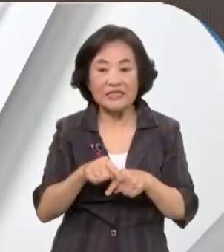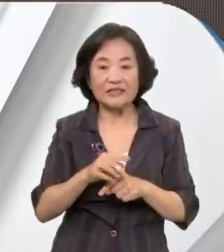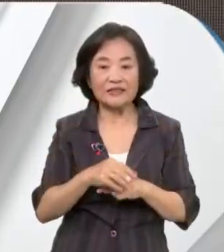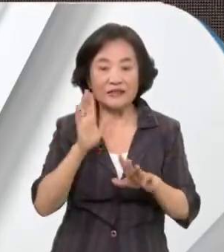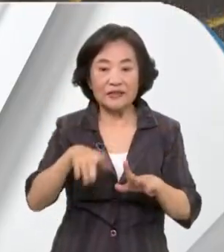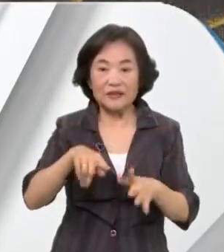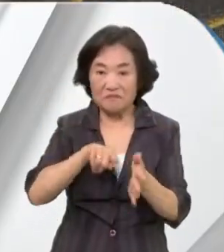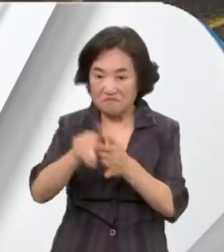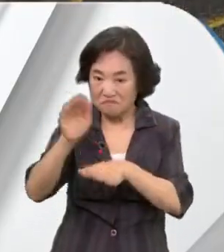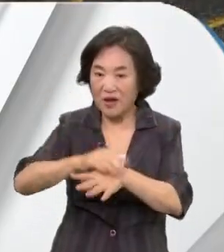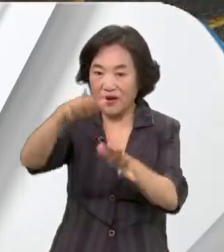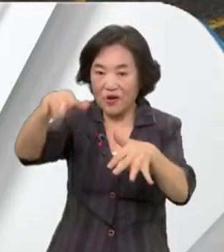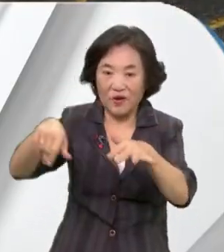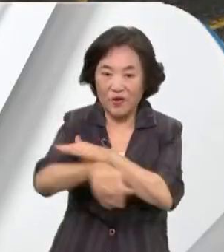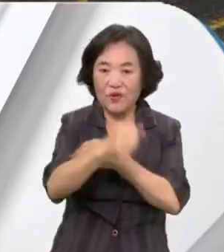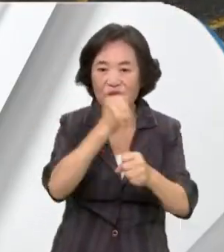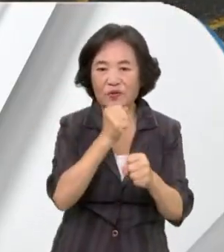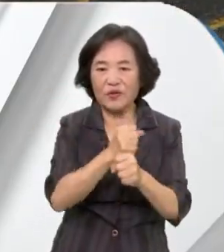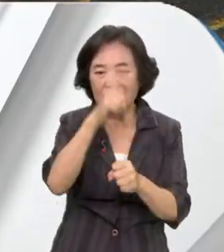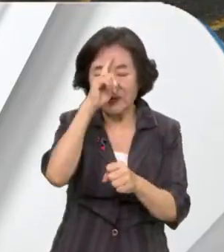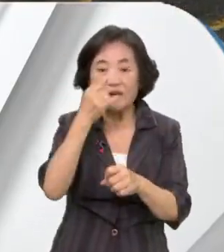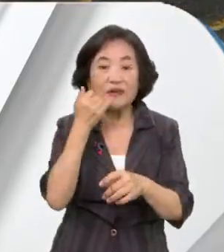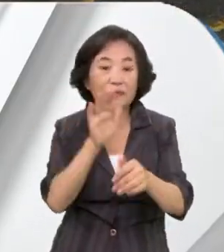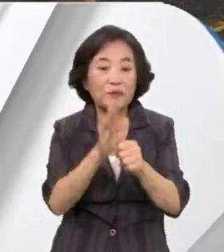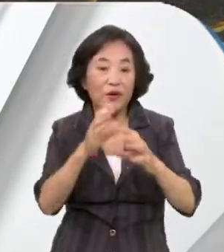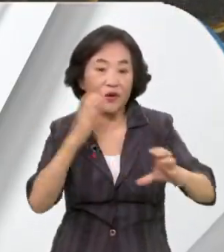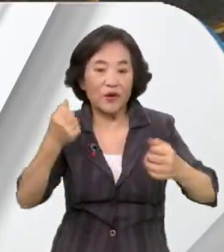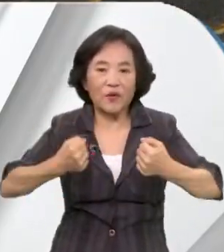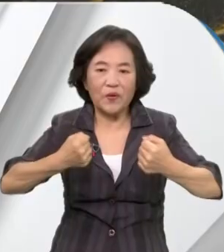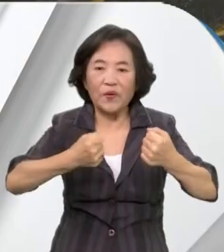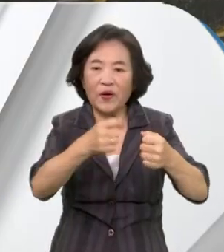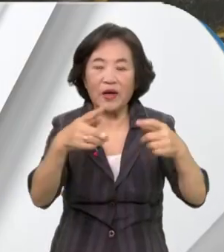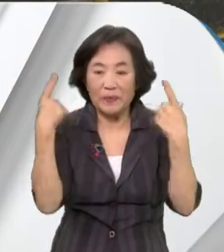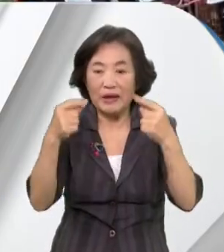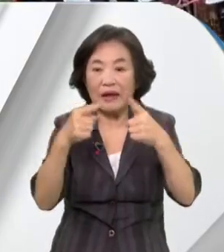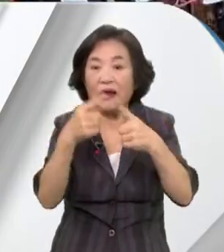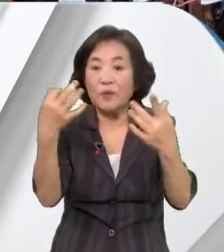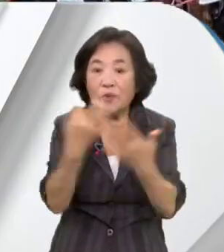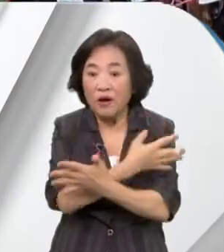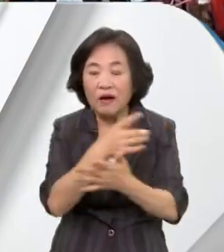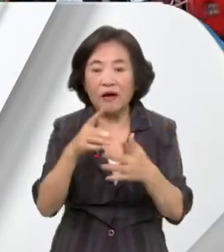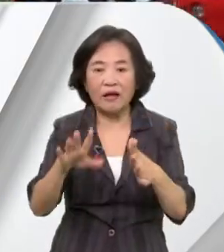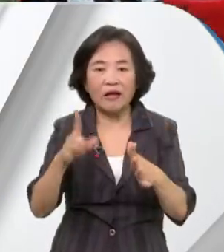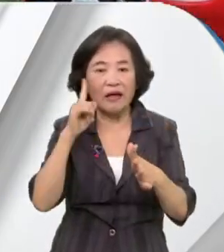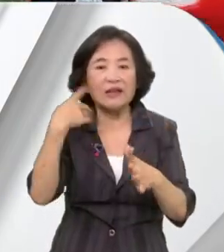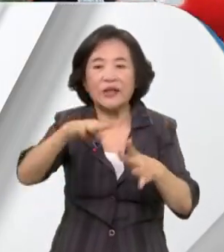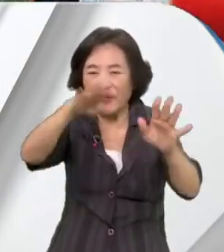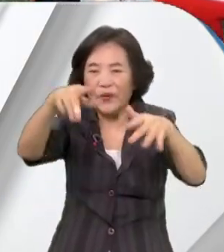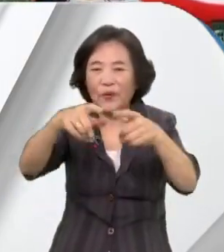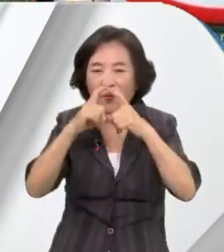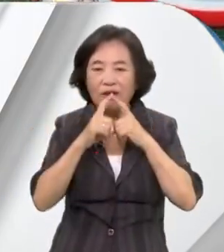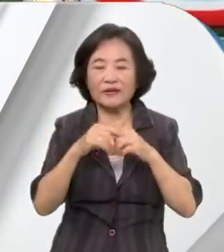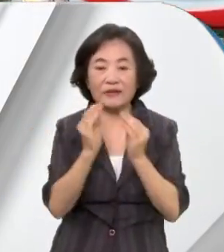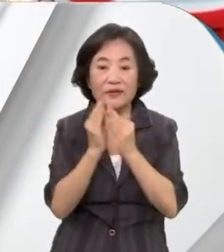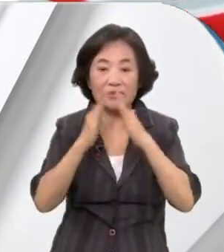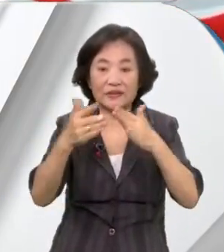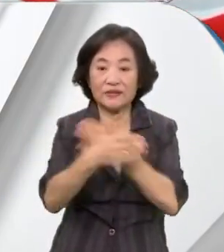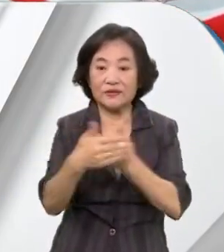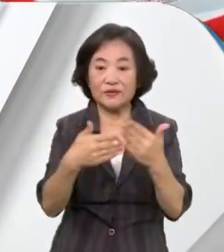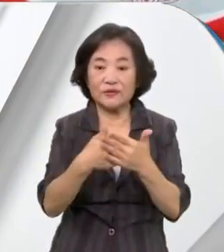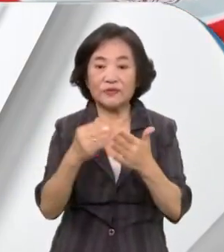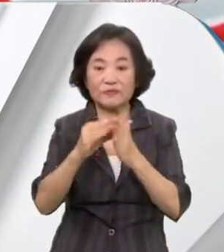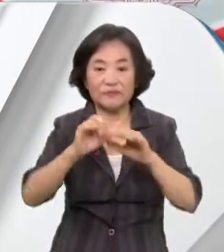摆政策发通，希望同客运业者听前阵流失的营业太下差驾驶。桃园市交通局